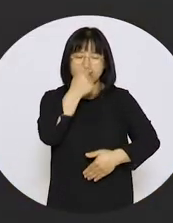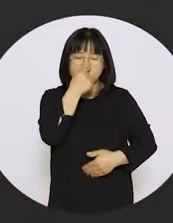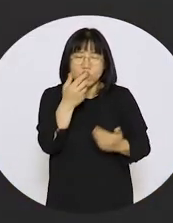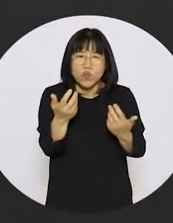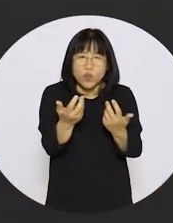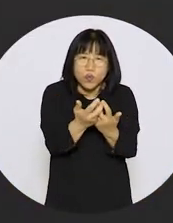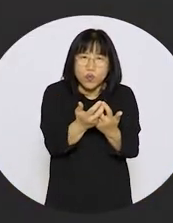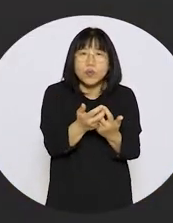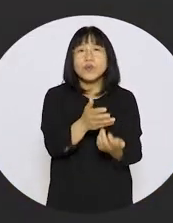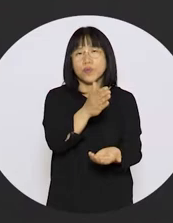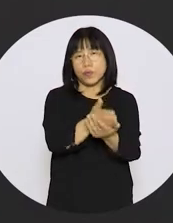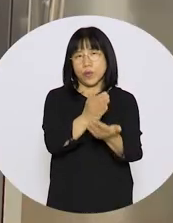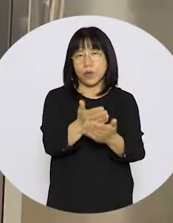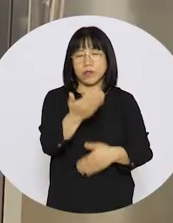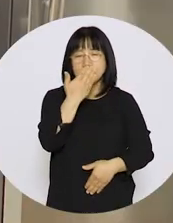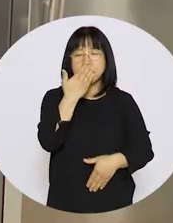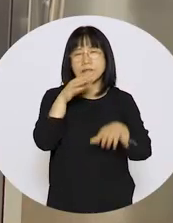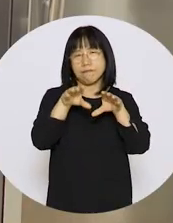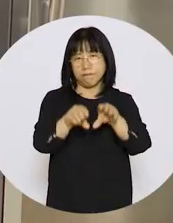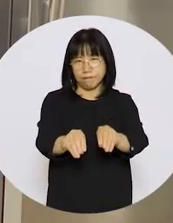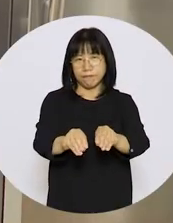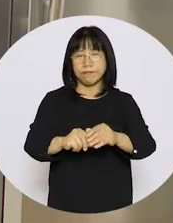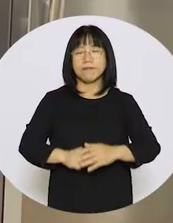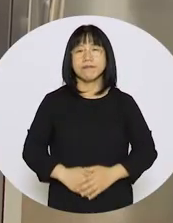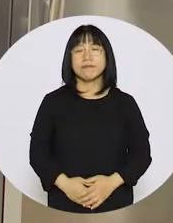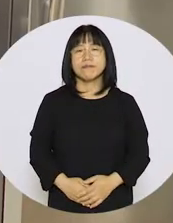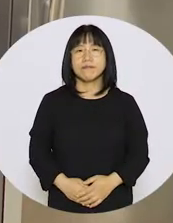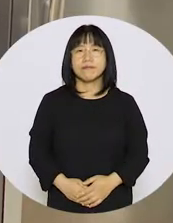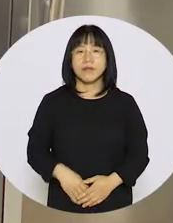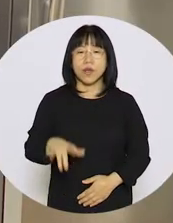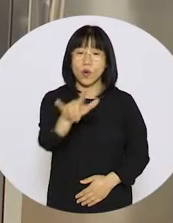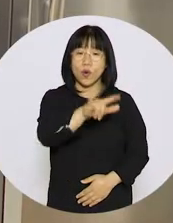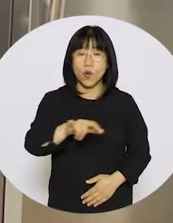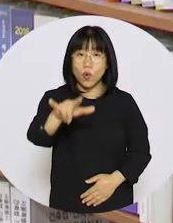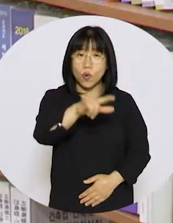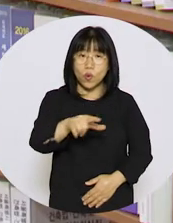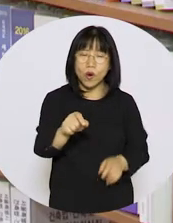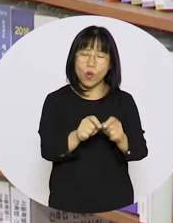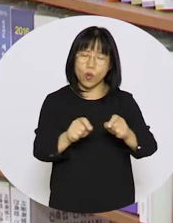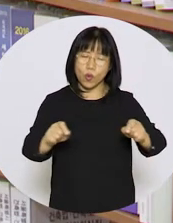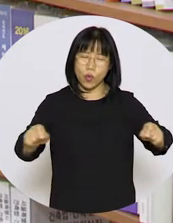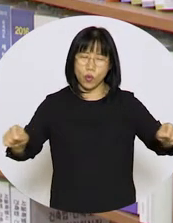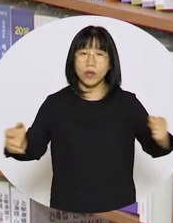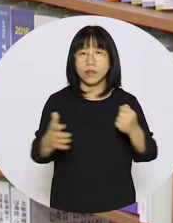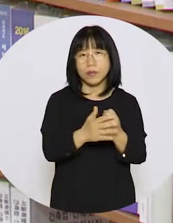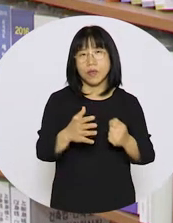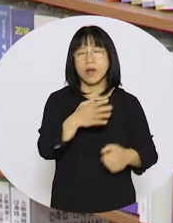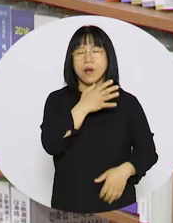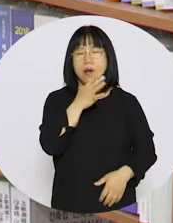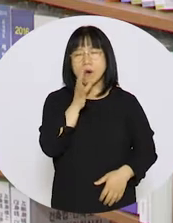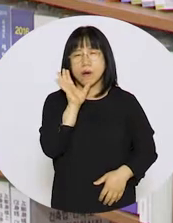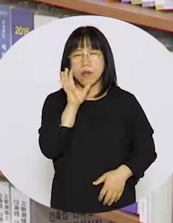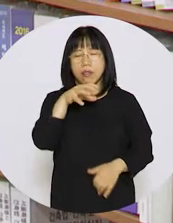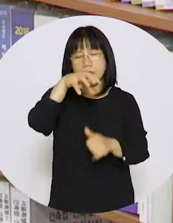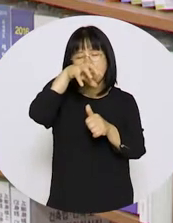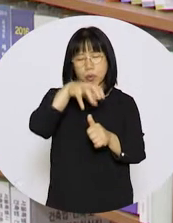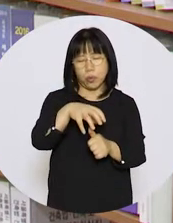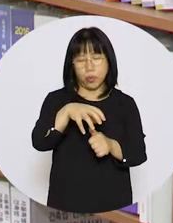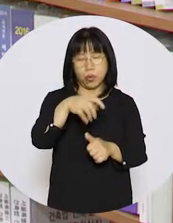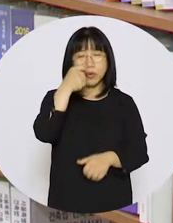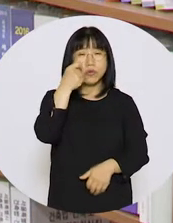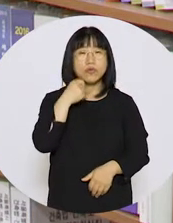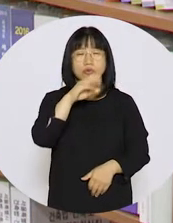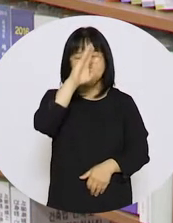밀집 접촉성 프로그램과 식사 회식은 금지됩니다. 코로나19 장기화에 따른 어르신들의 고립,